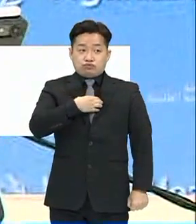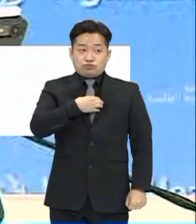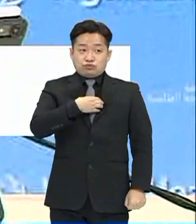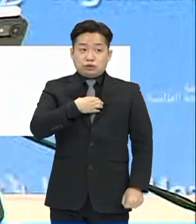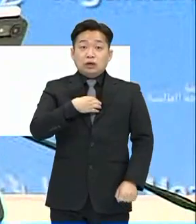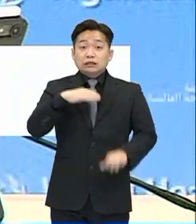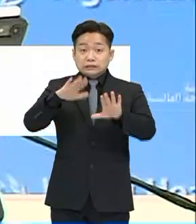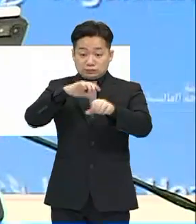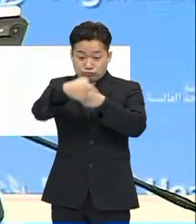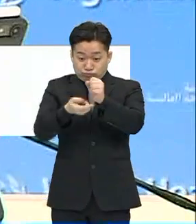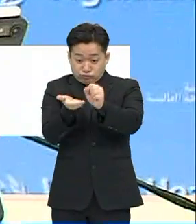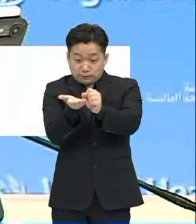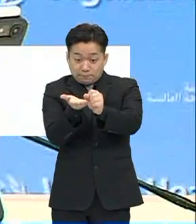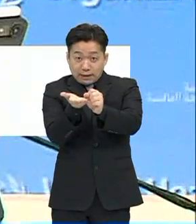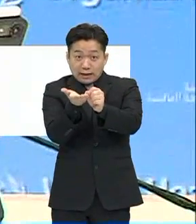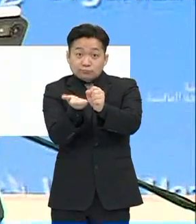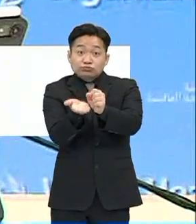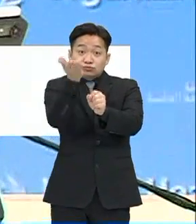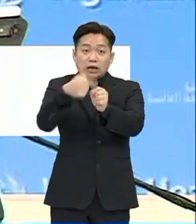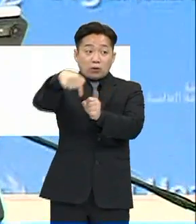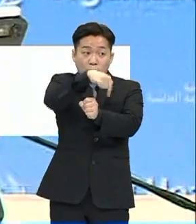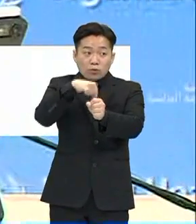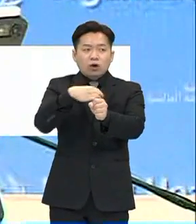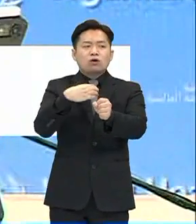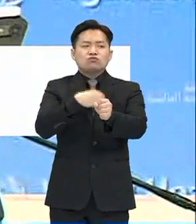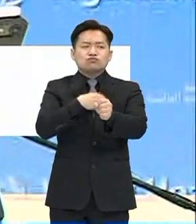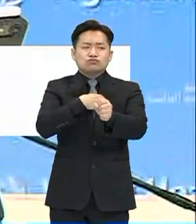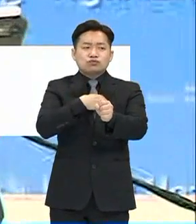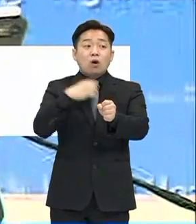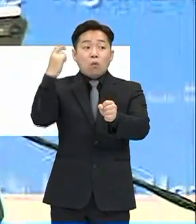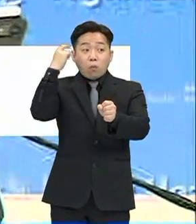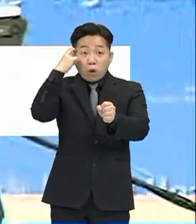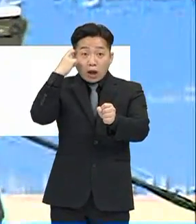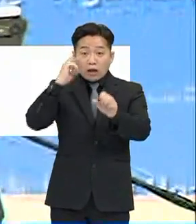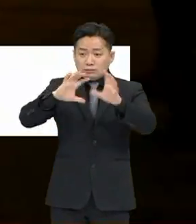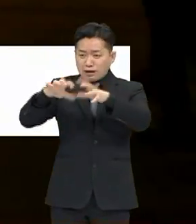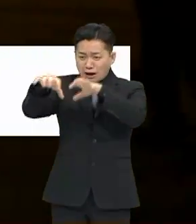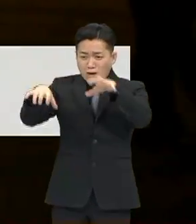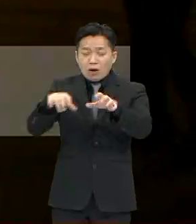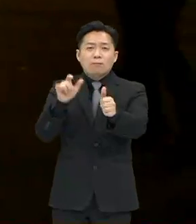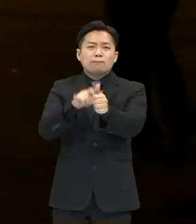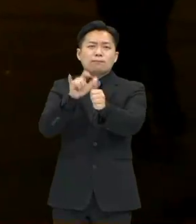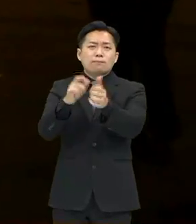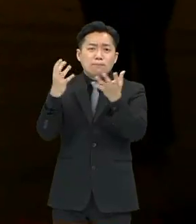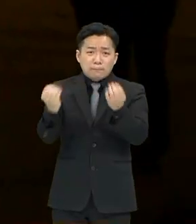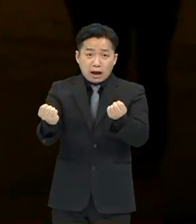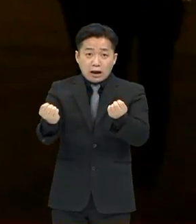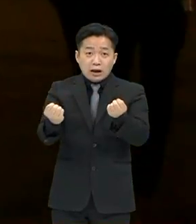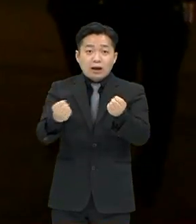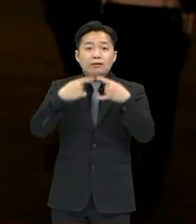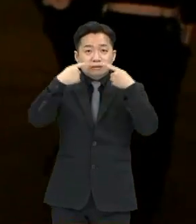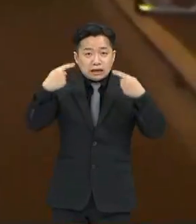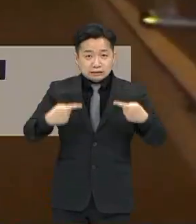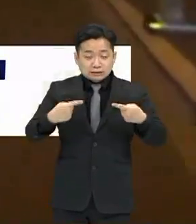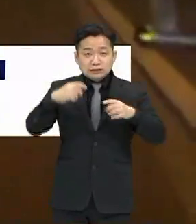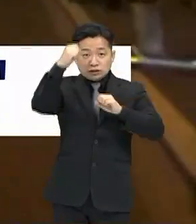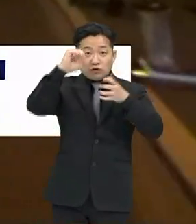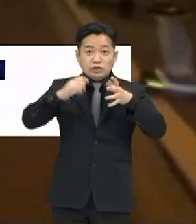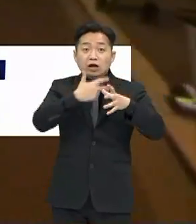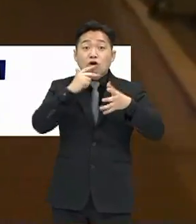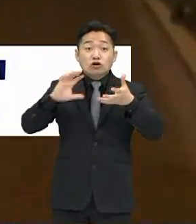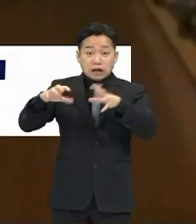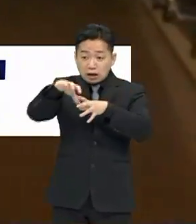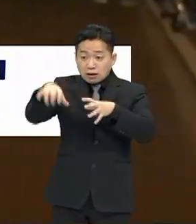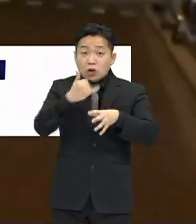hemisphere. Too many countries are seeing an exponential increase in cases. 프랑스와 이탈리아, 스페인, 영국, 독일